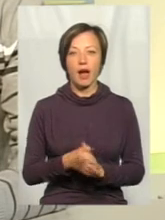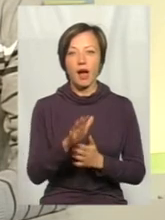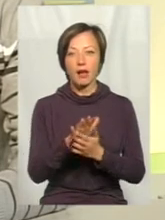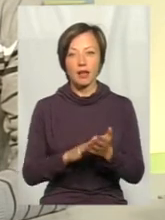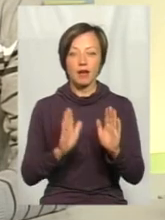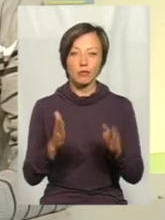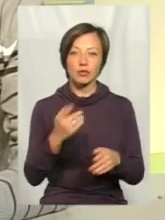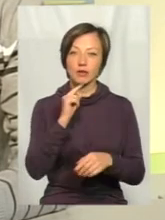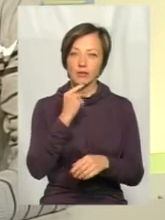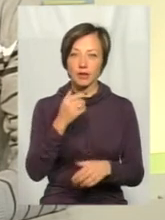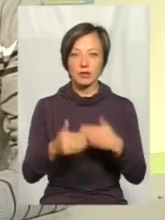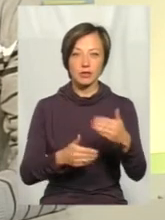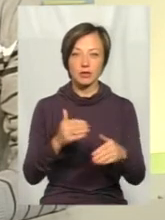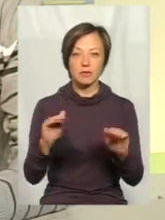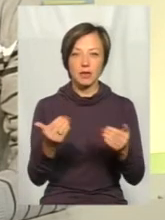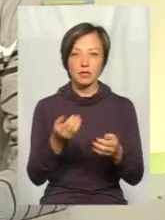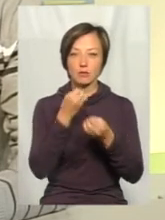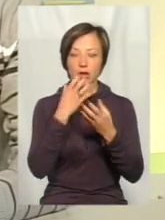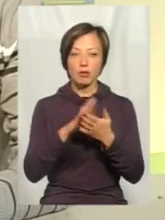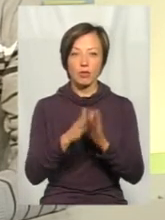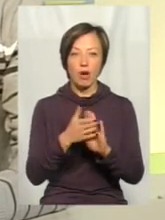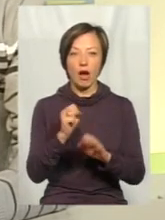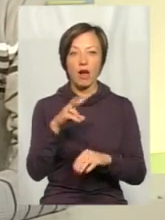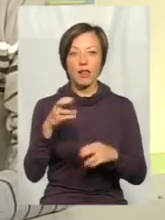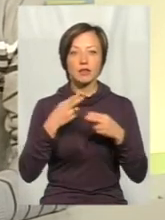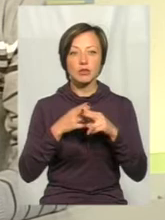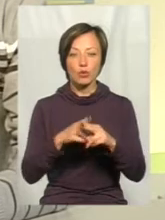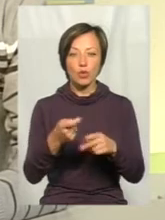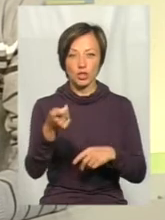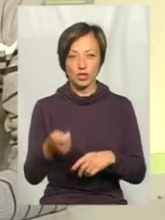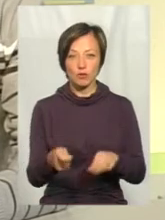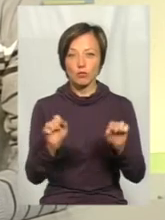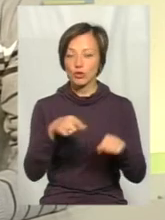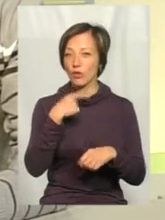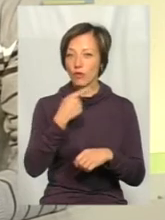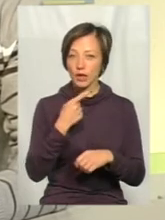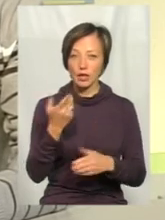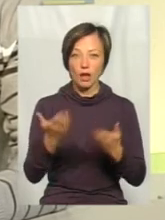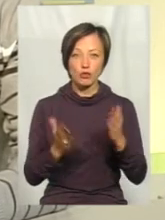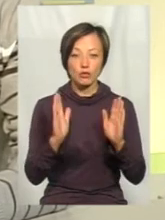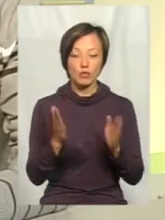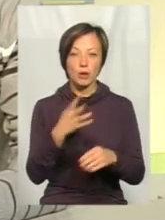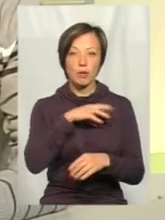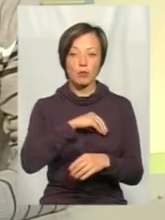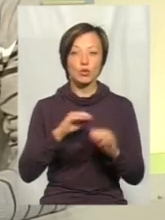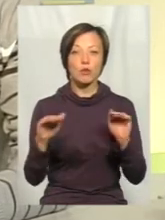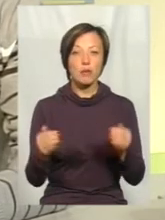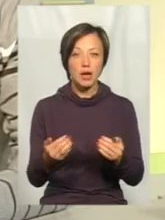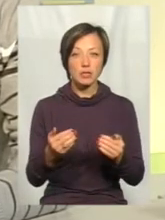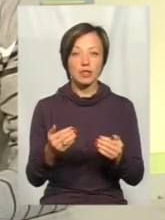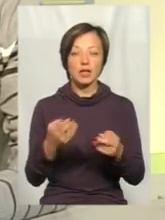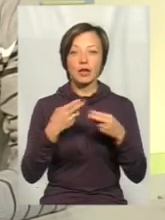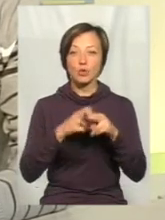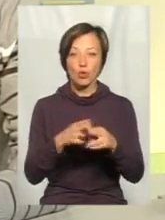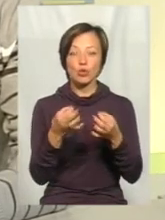буде менш сприятливі умови. Але технології дешевші, тому можна говорити про те, що якщо навіть буде прибуток менший, то